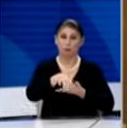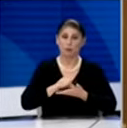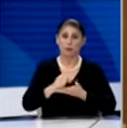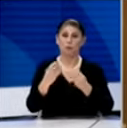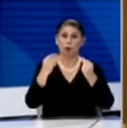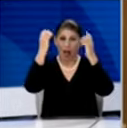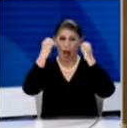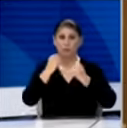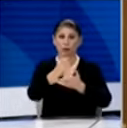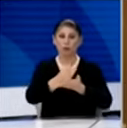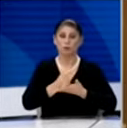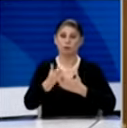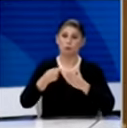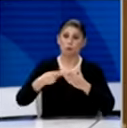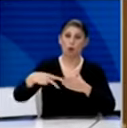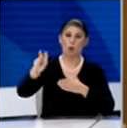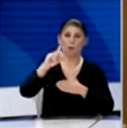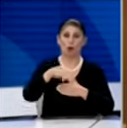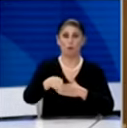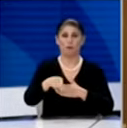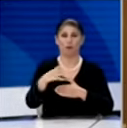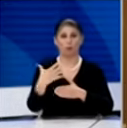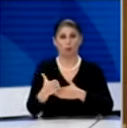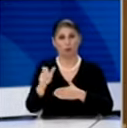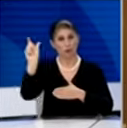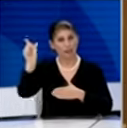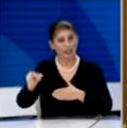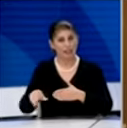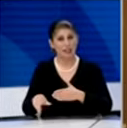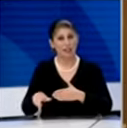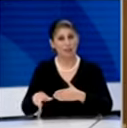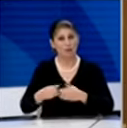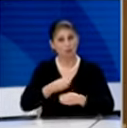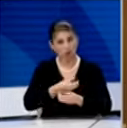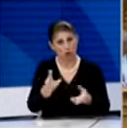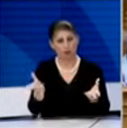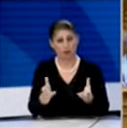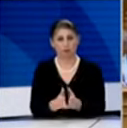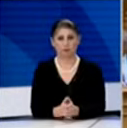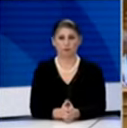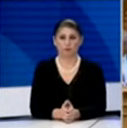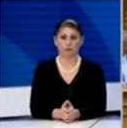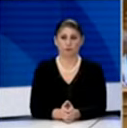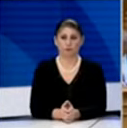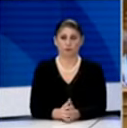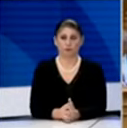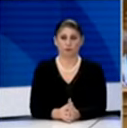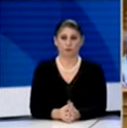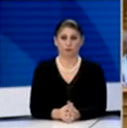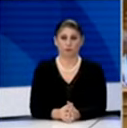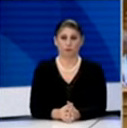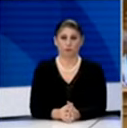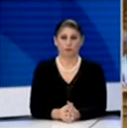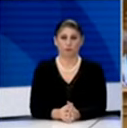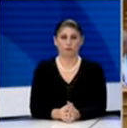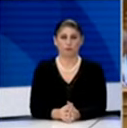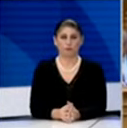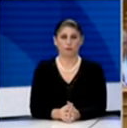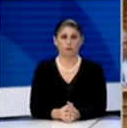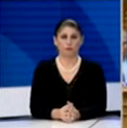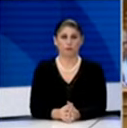αποζημιώσεις, περισσότερες από αυτά που έχουν οι ίδιοι εισφέρει. Νομίζω ότι θα